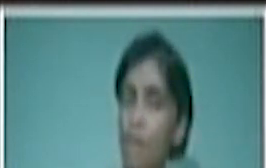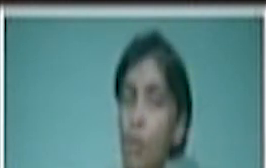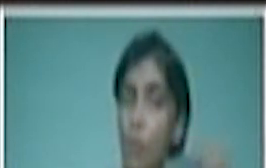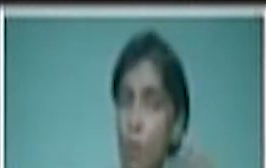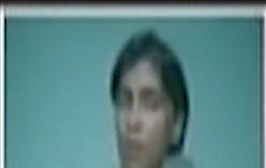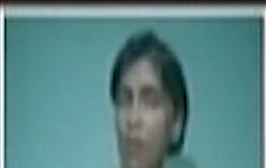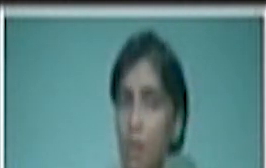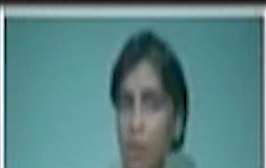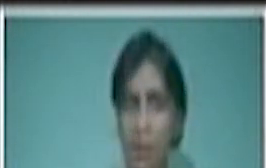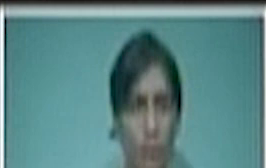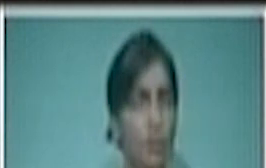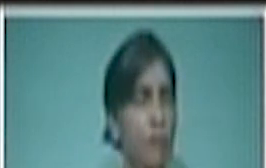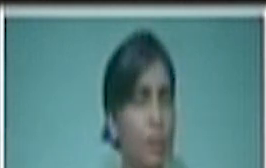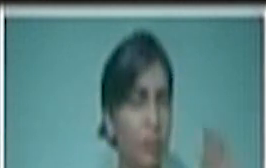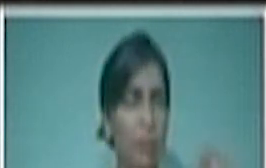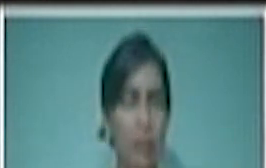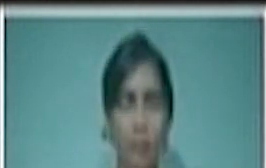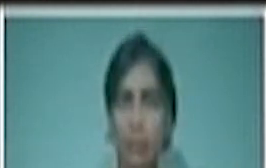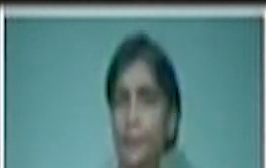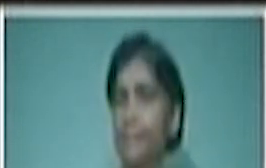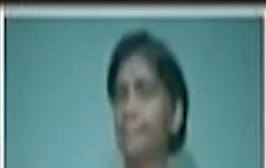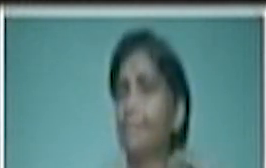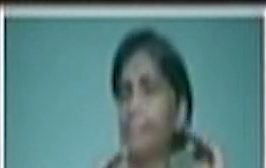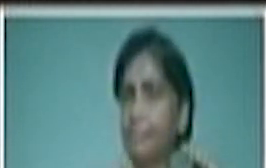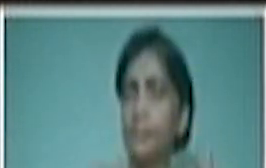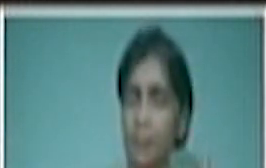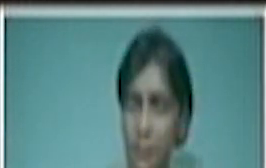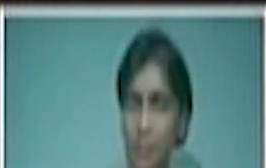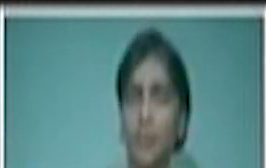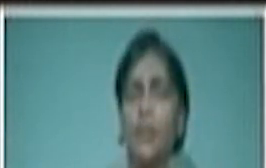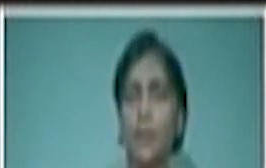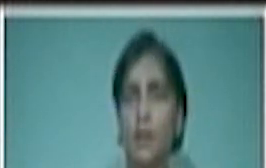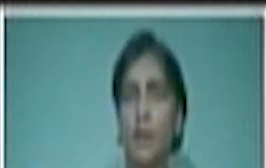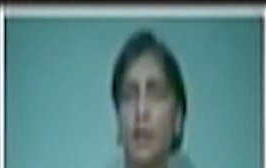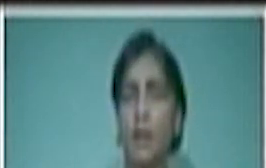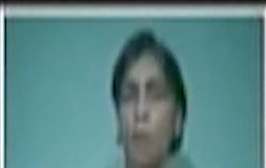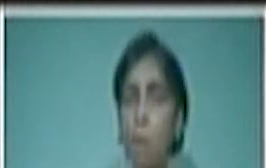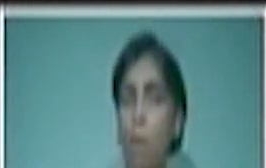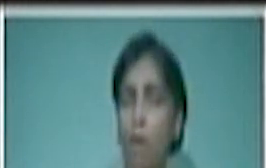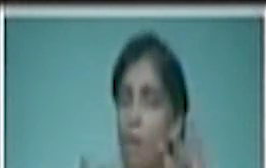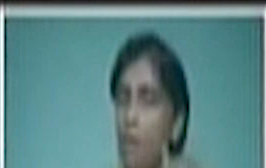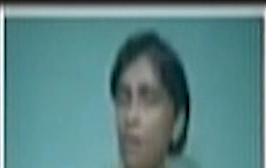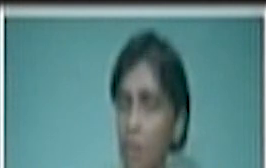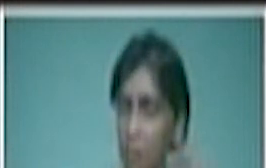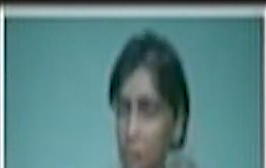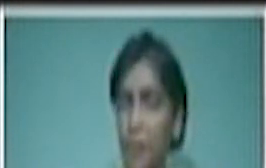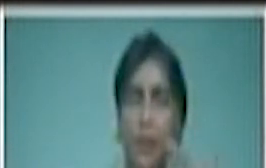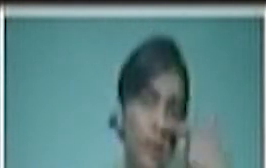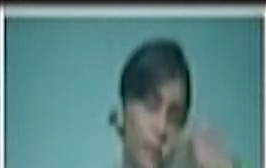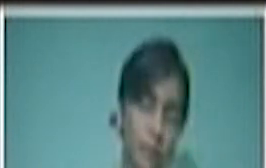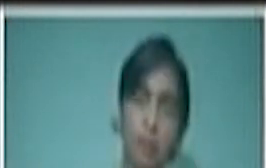දිනේට වැඩි අද දිනේ වෙනකොට රටේ ස්ථාවර භාවයක් ඇති වෙලා තියෙනවා. පොහොර ටික ලැබිලා තියෙනවා.